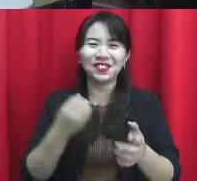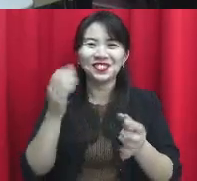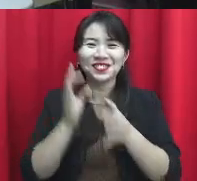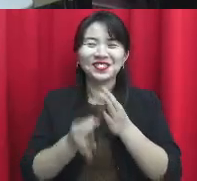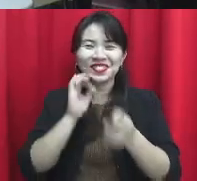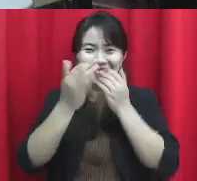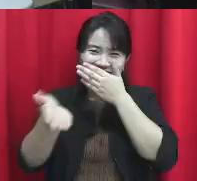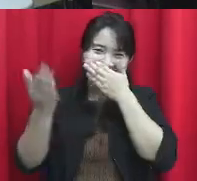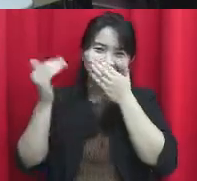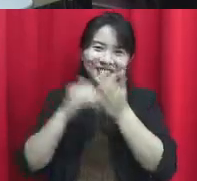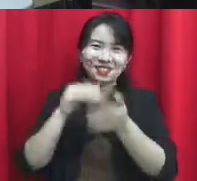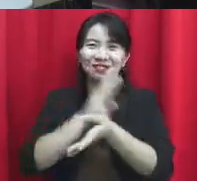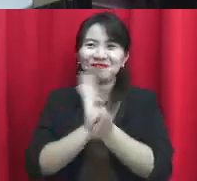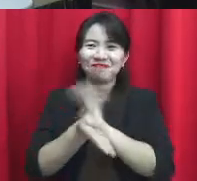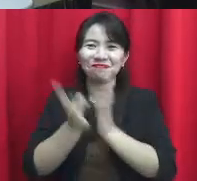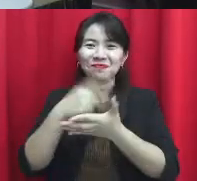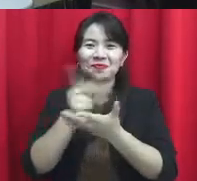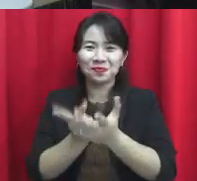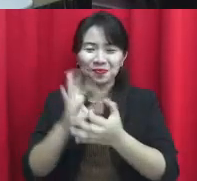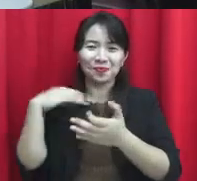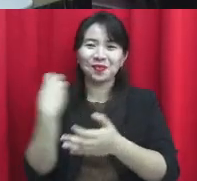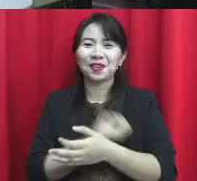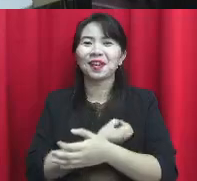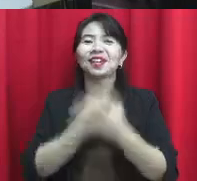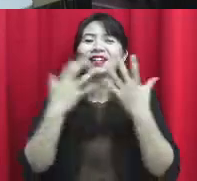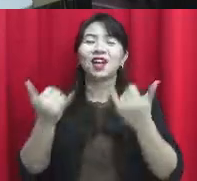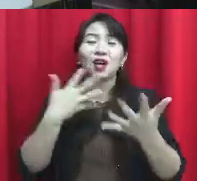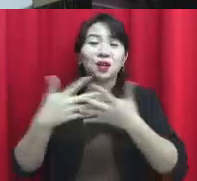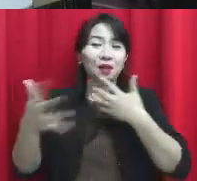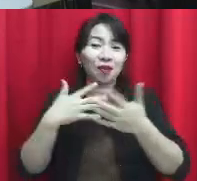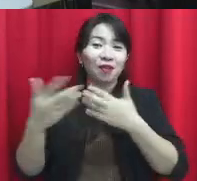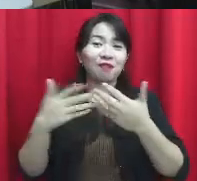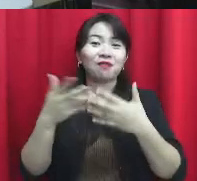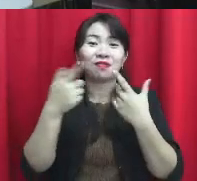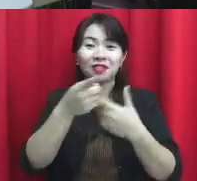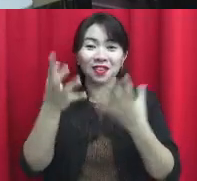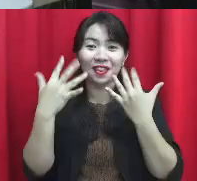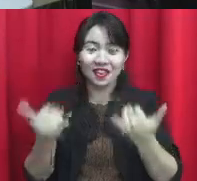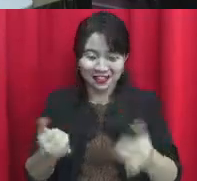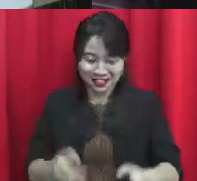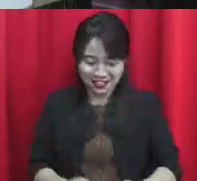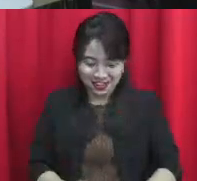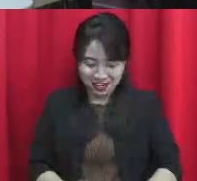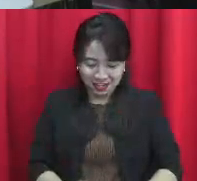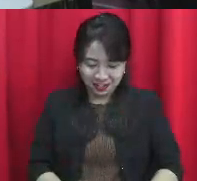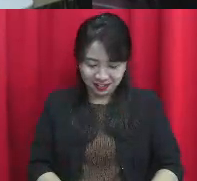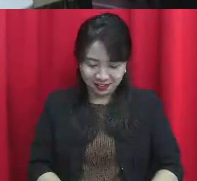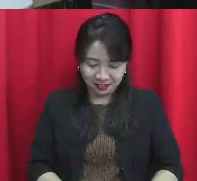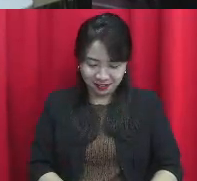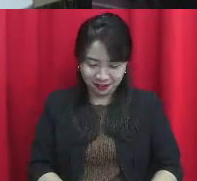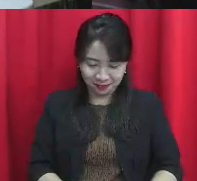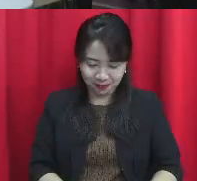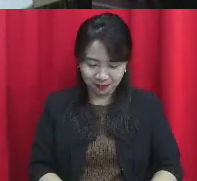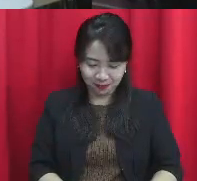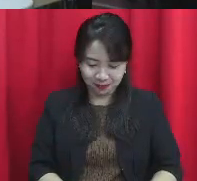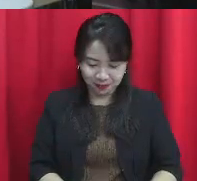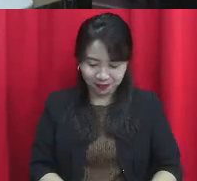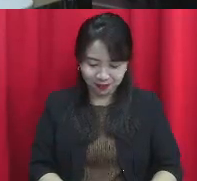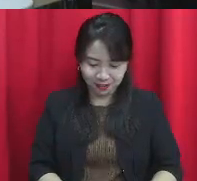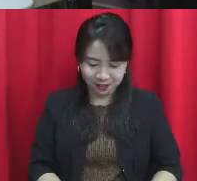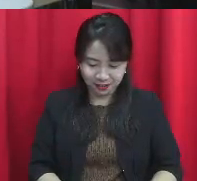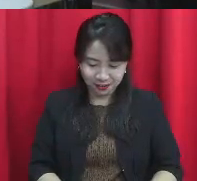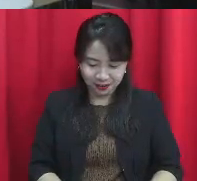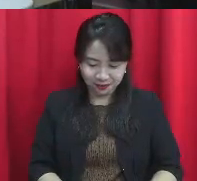investment balikatan whatsoever it is kung paano maraan ka ngung bahagi sa balikatan ito nakaraan natin